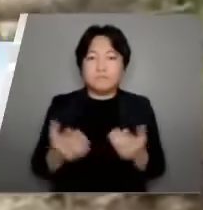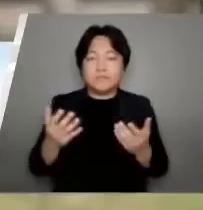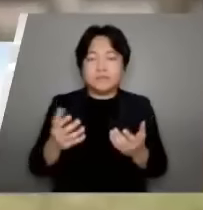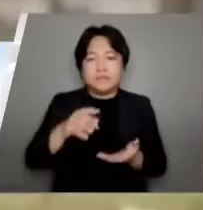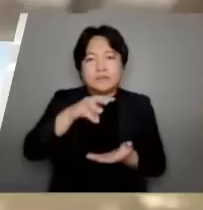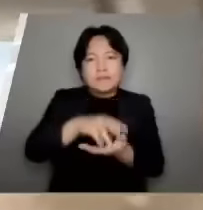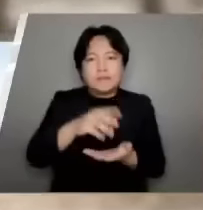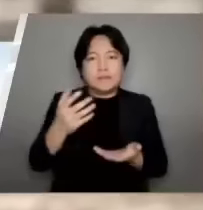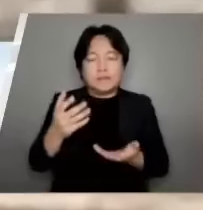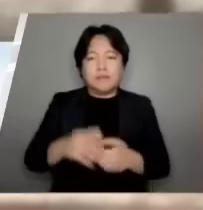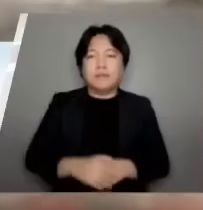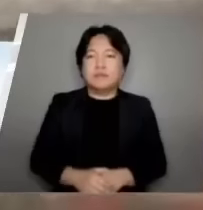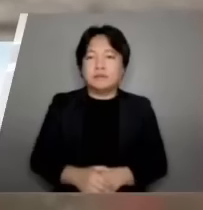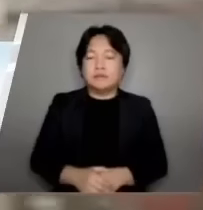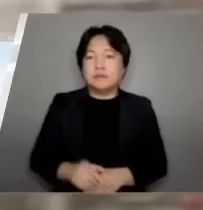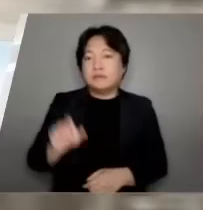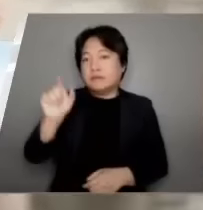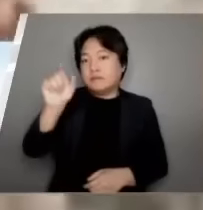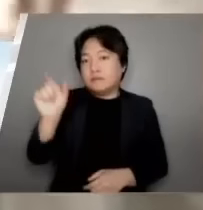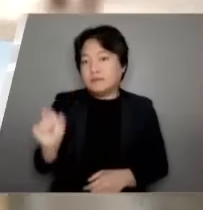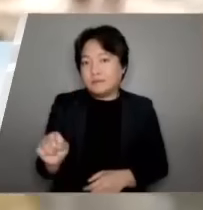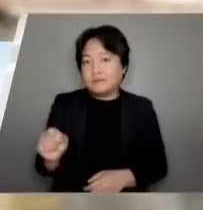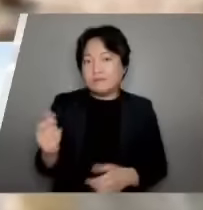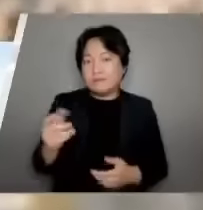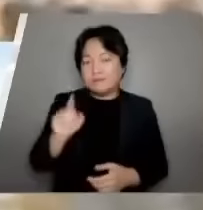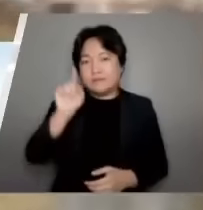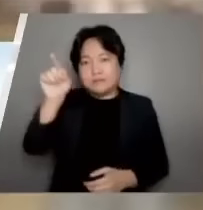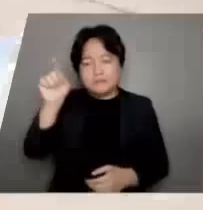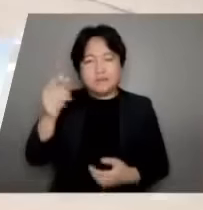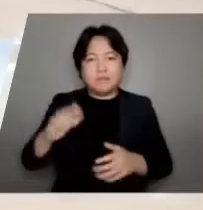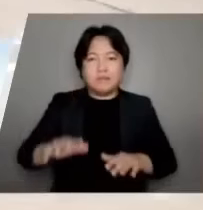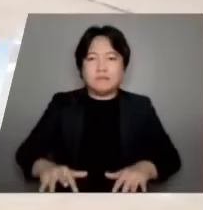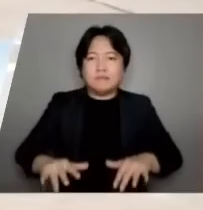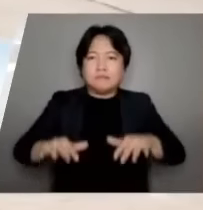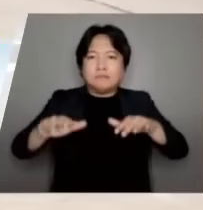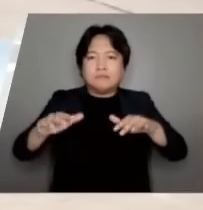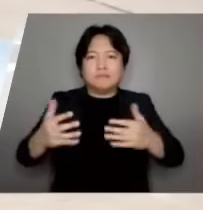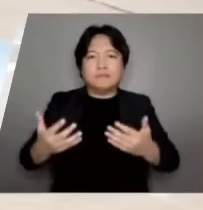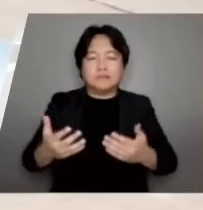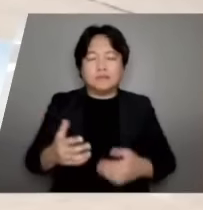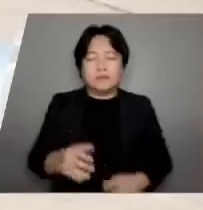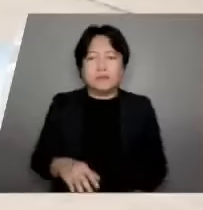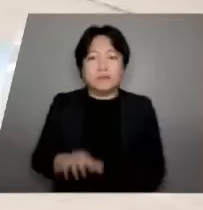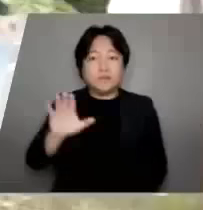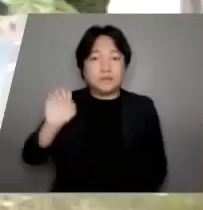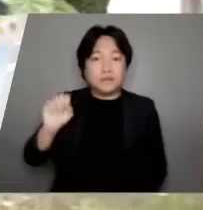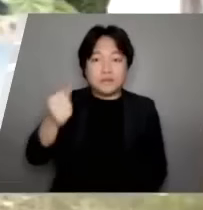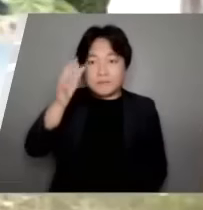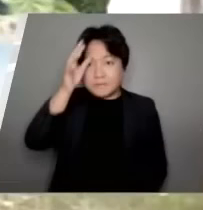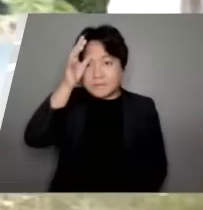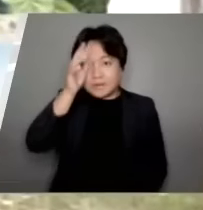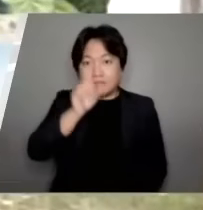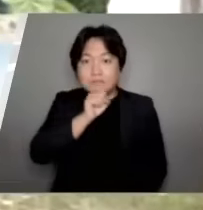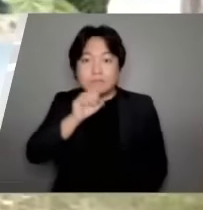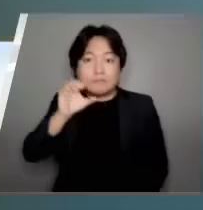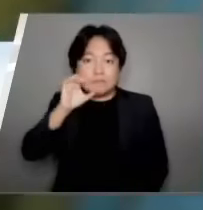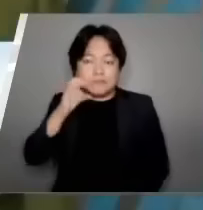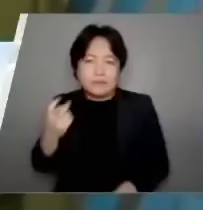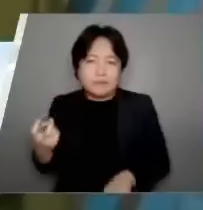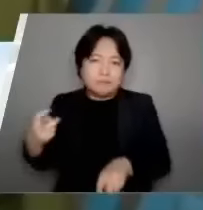del Sur, kaya binuhat na niya palabas ang amang senior citizen. Lumikas muna sila sa mga makeshift tent sa tabi ng